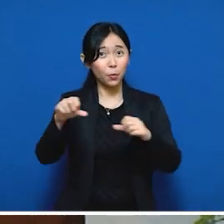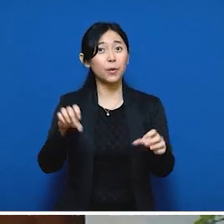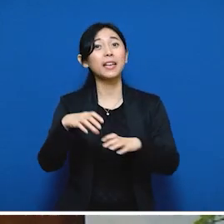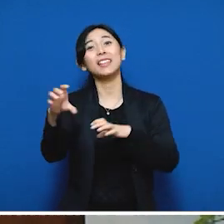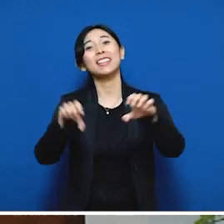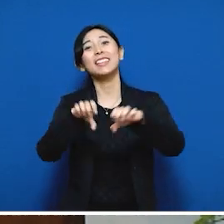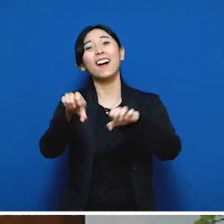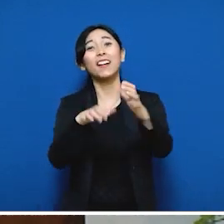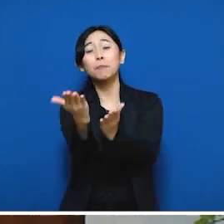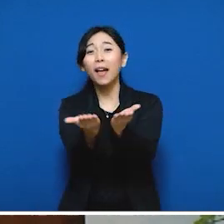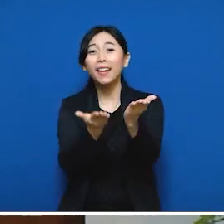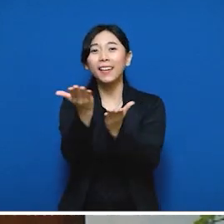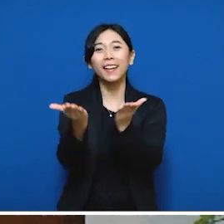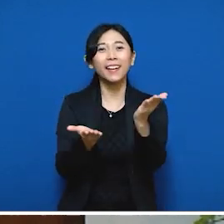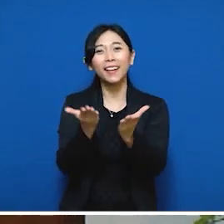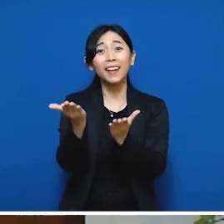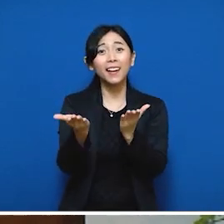Pelayanan, tindakan,